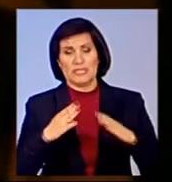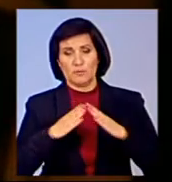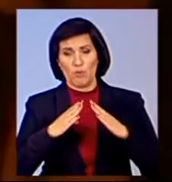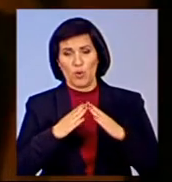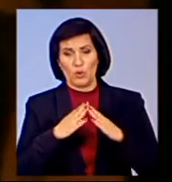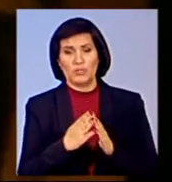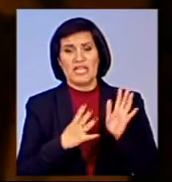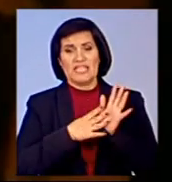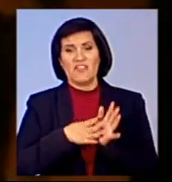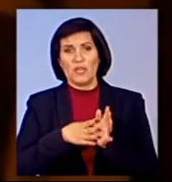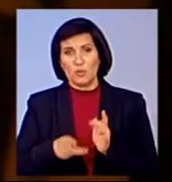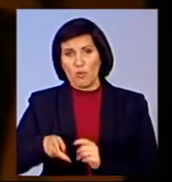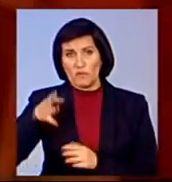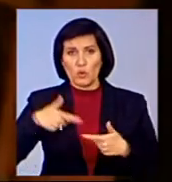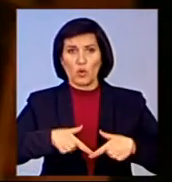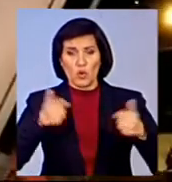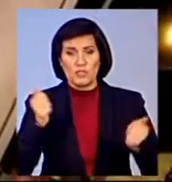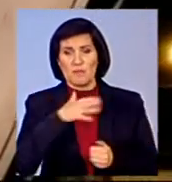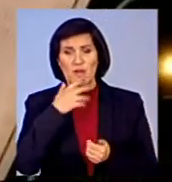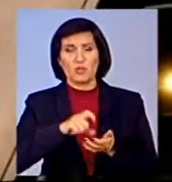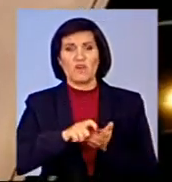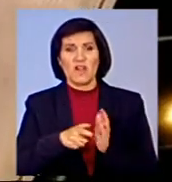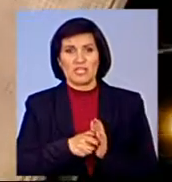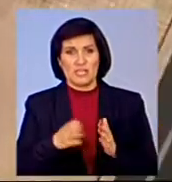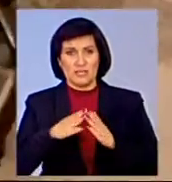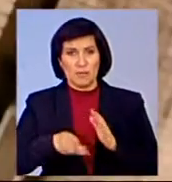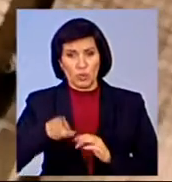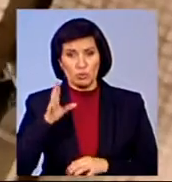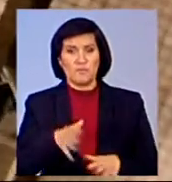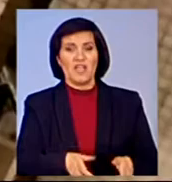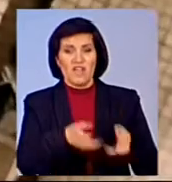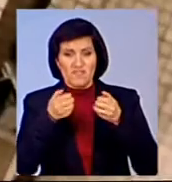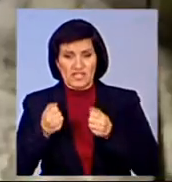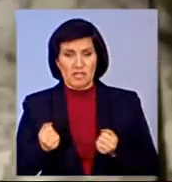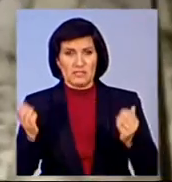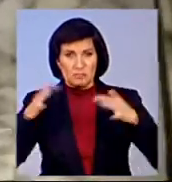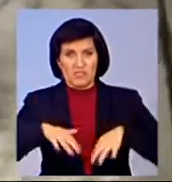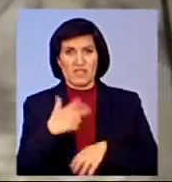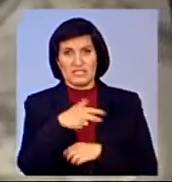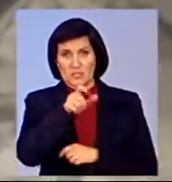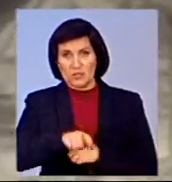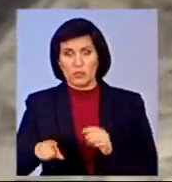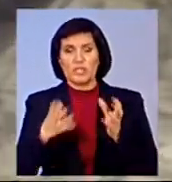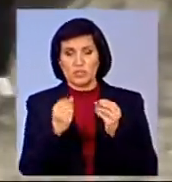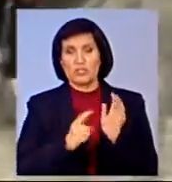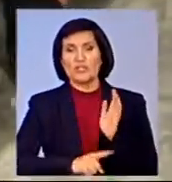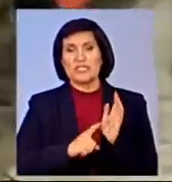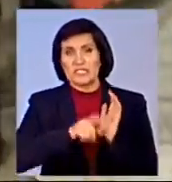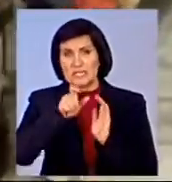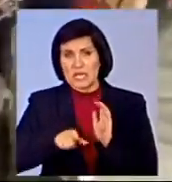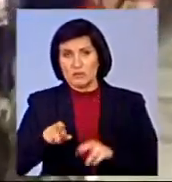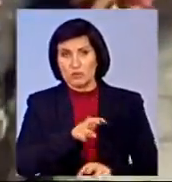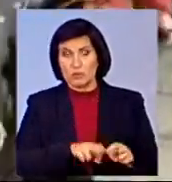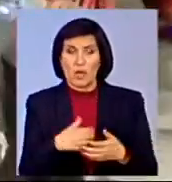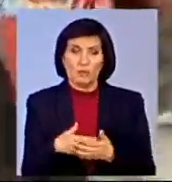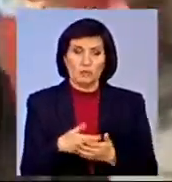зокрема 9-поверховий готель і багатоквартирний будинок. З-під завалів витягли близько 30 людей, ще 60 шукають.